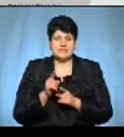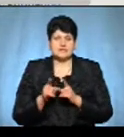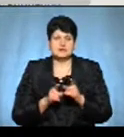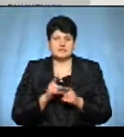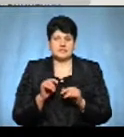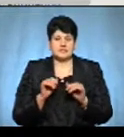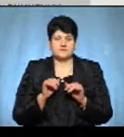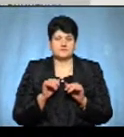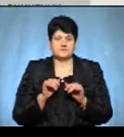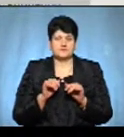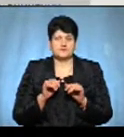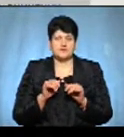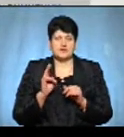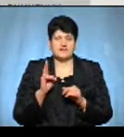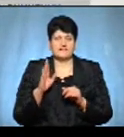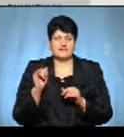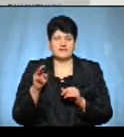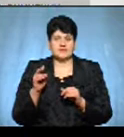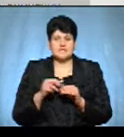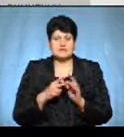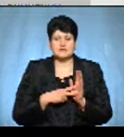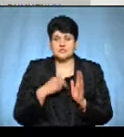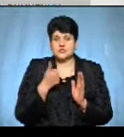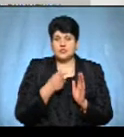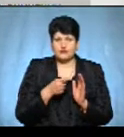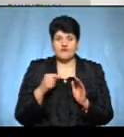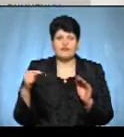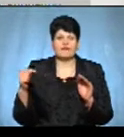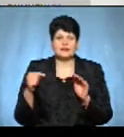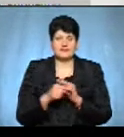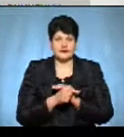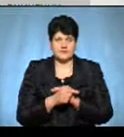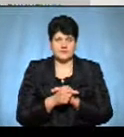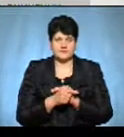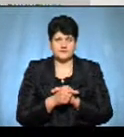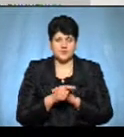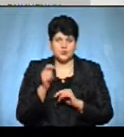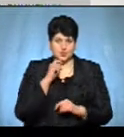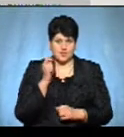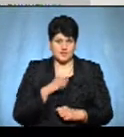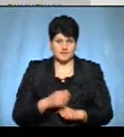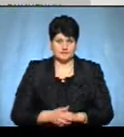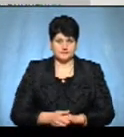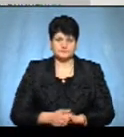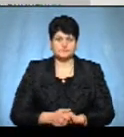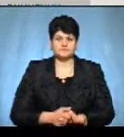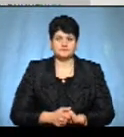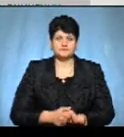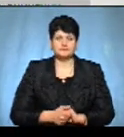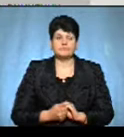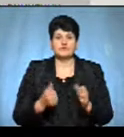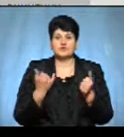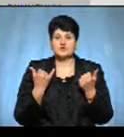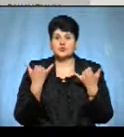їм запобіжного заходу в квітні 2017 року втекли з України.